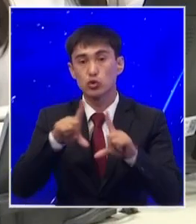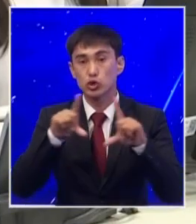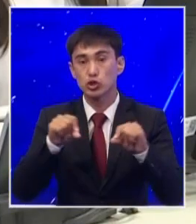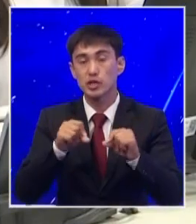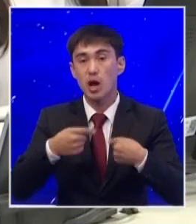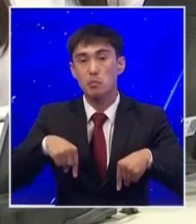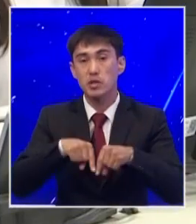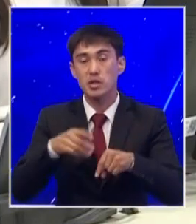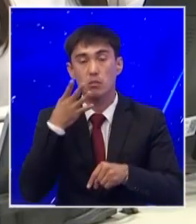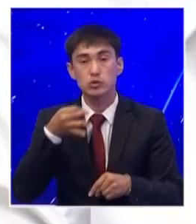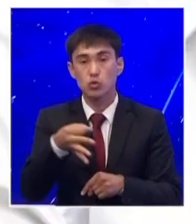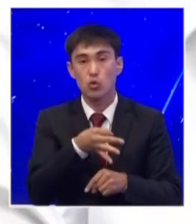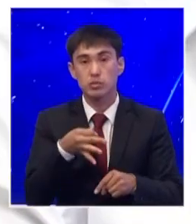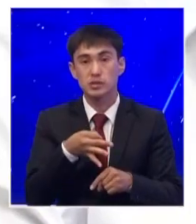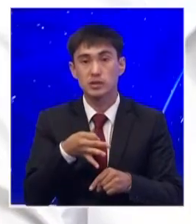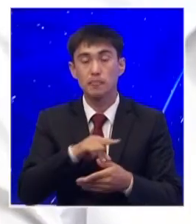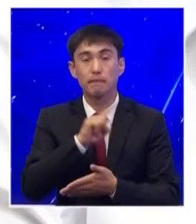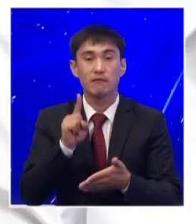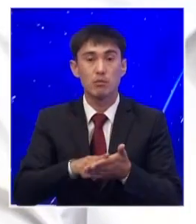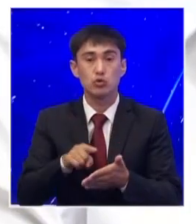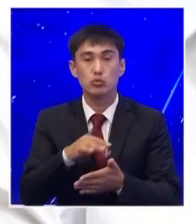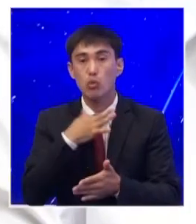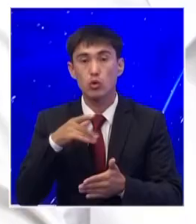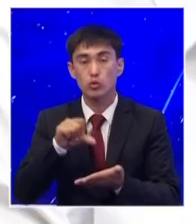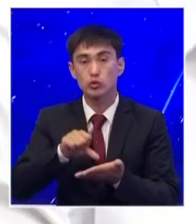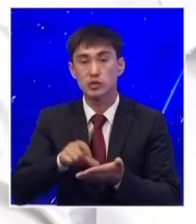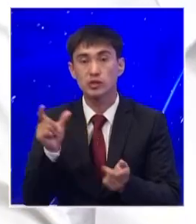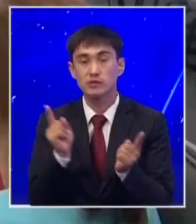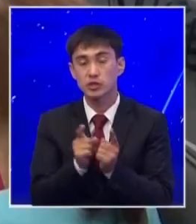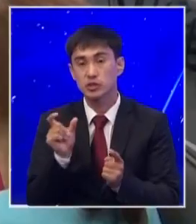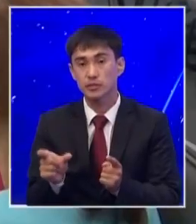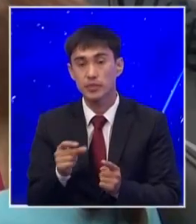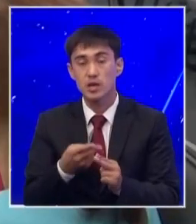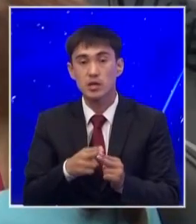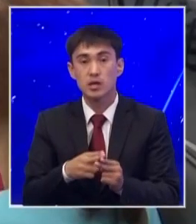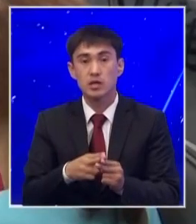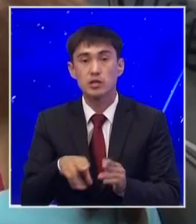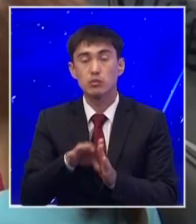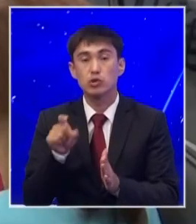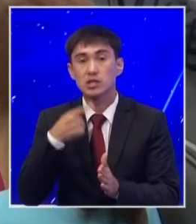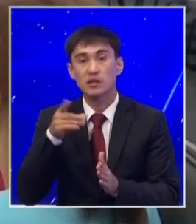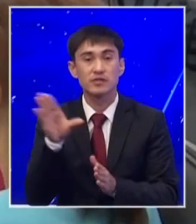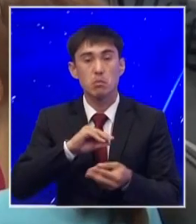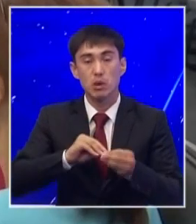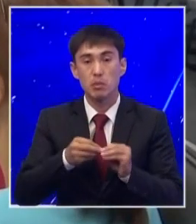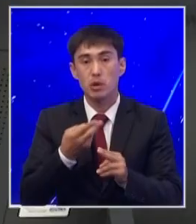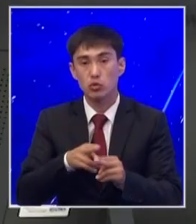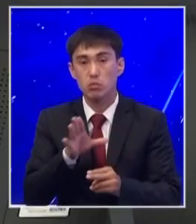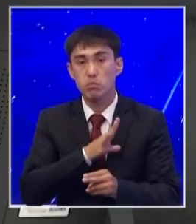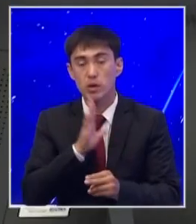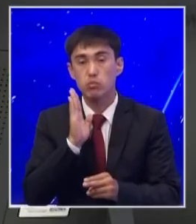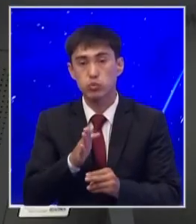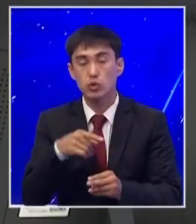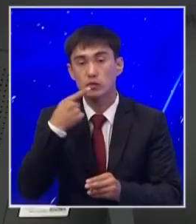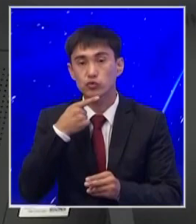и объединений Алматинской области. Задать вопрос удалось многим участникам встречи. В свою очередь депутат заверил, что все проблемы, которые были и